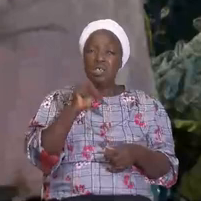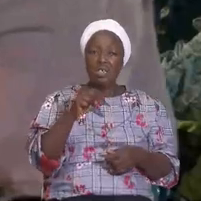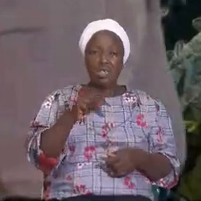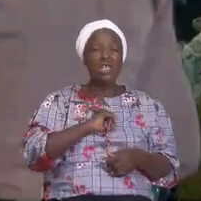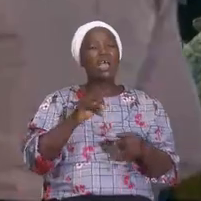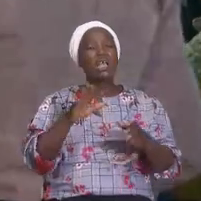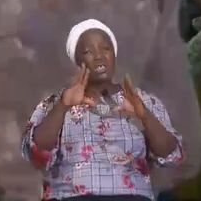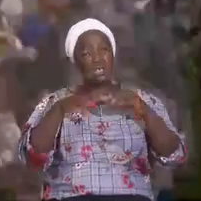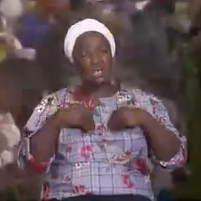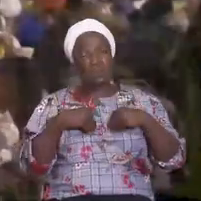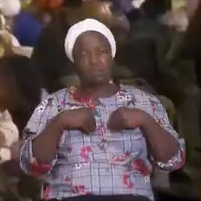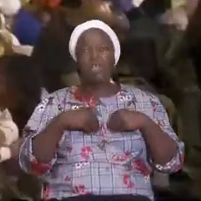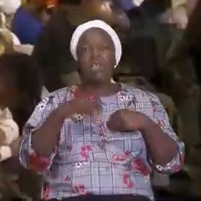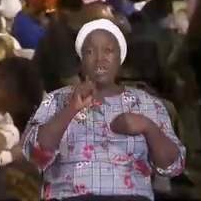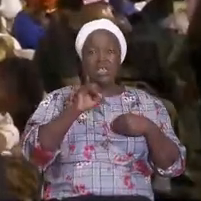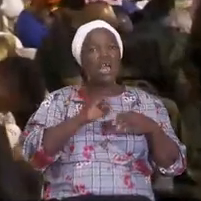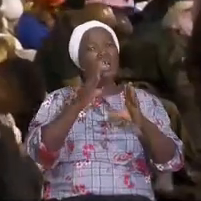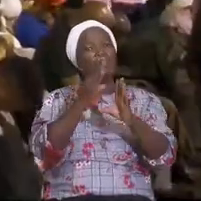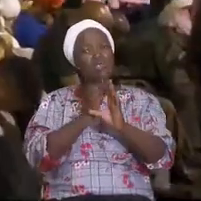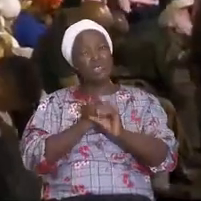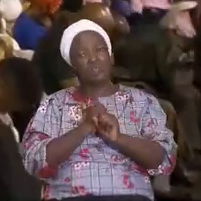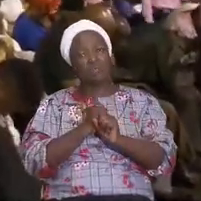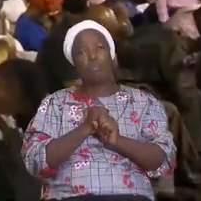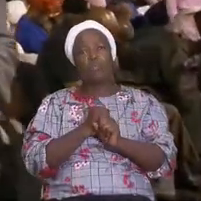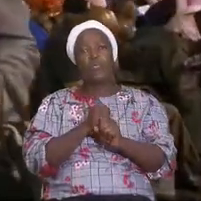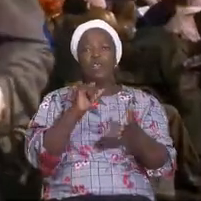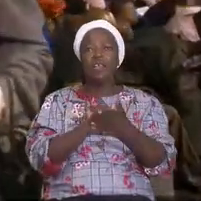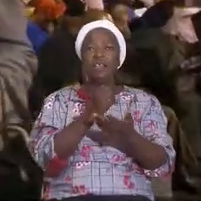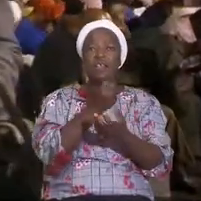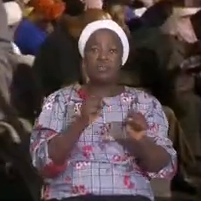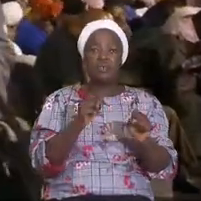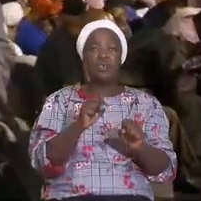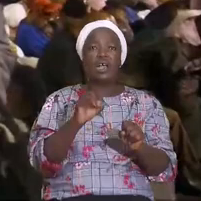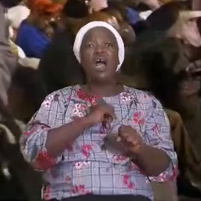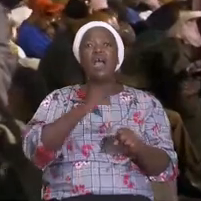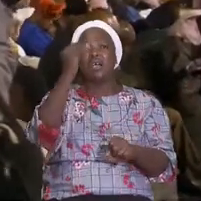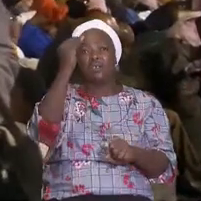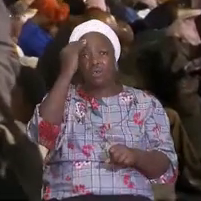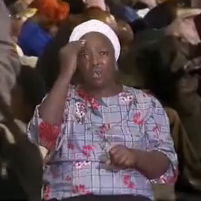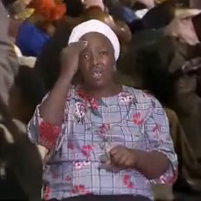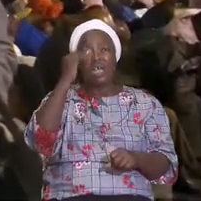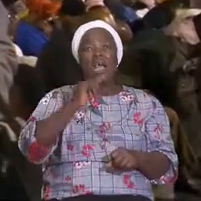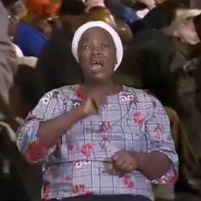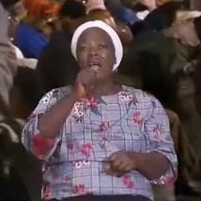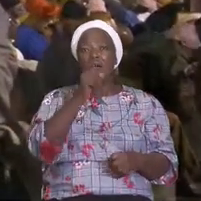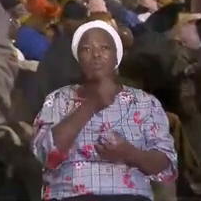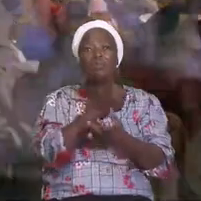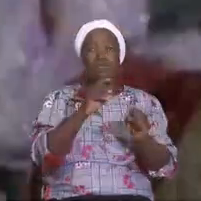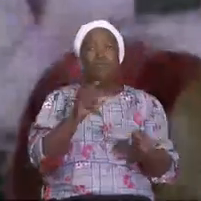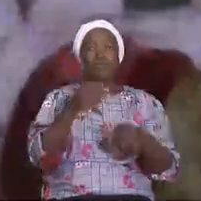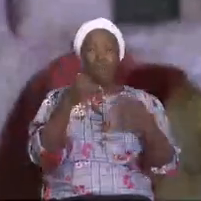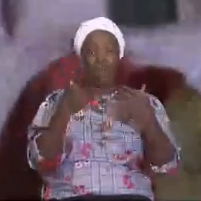Lève-toi. Comme tu te lèves, tu dis oui, j'accepte. Oui, je reçois